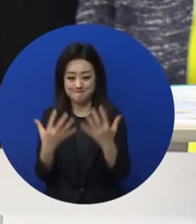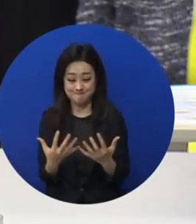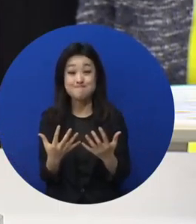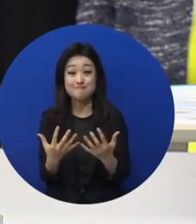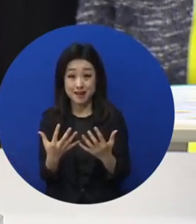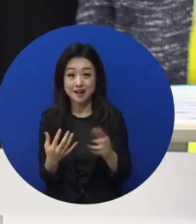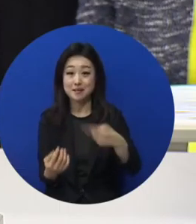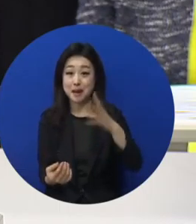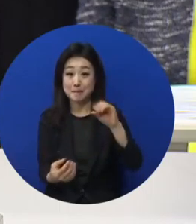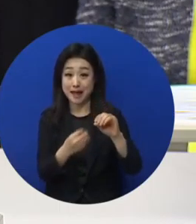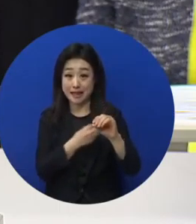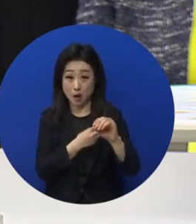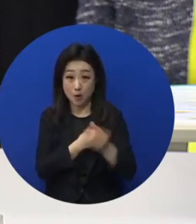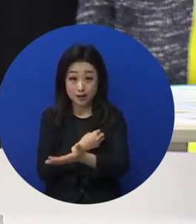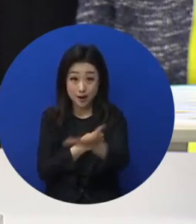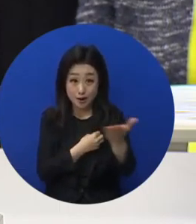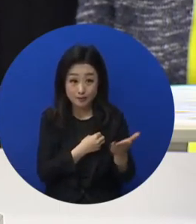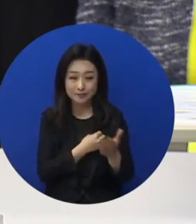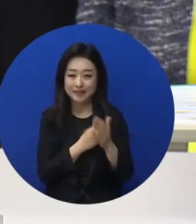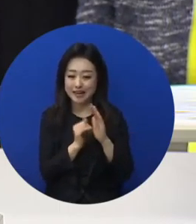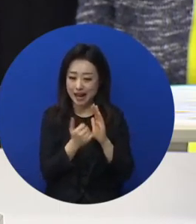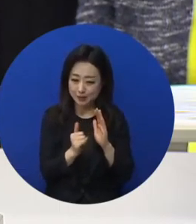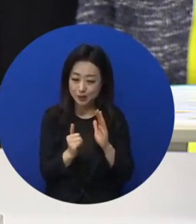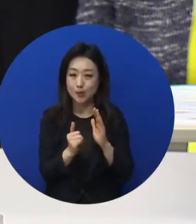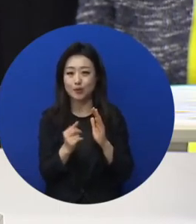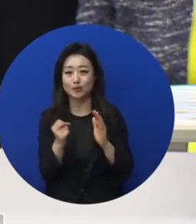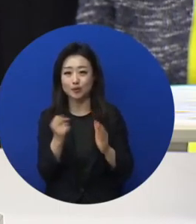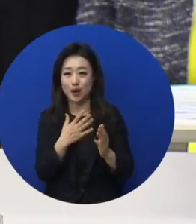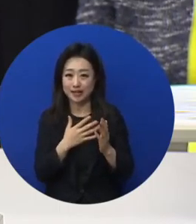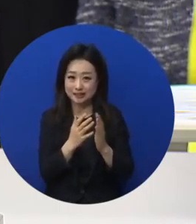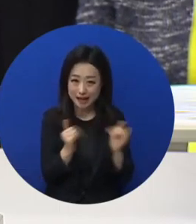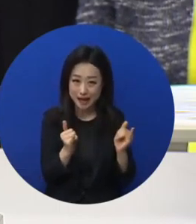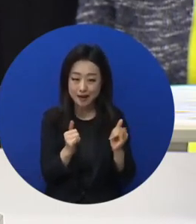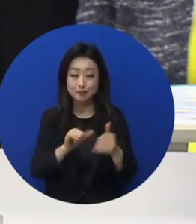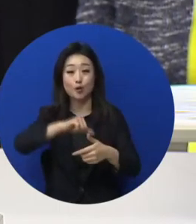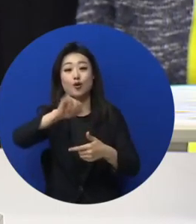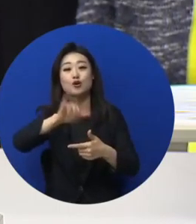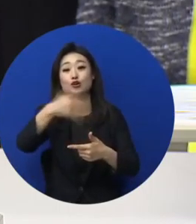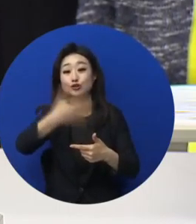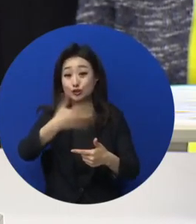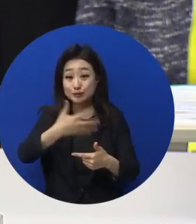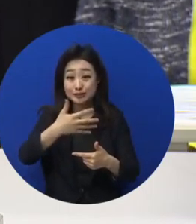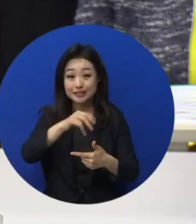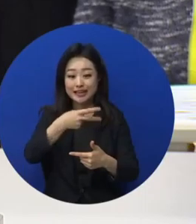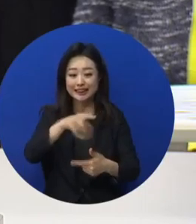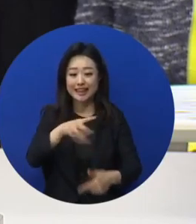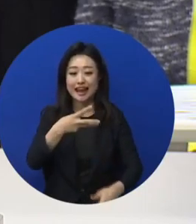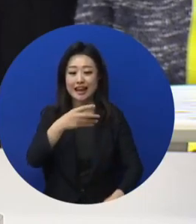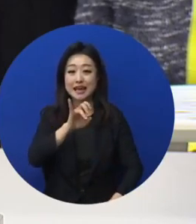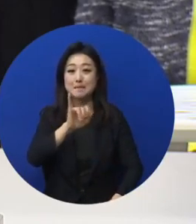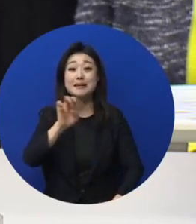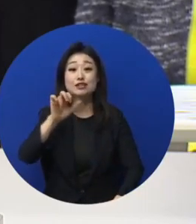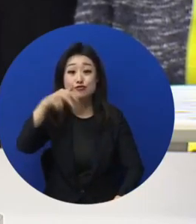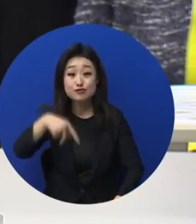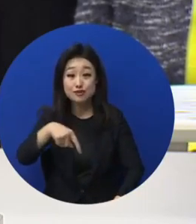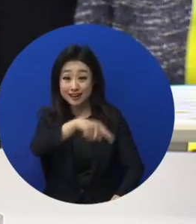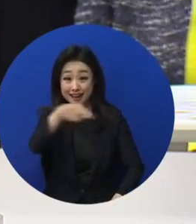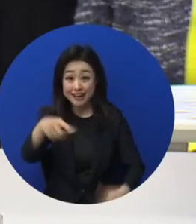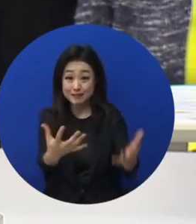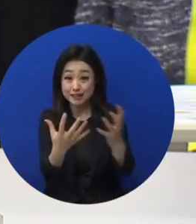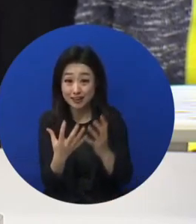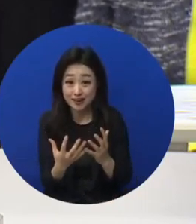100만 당원들께서 가족 지인들과 우리 당의 공식 유튜브 데일리 민주를 공유해 주셔서 우리